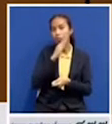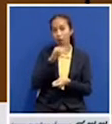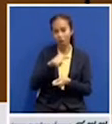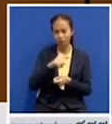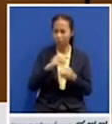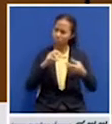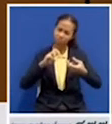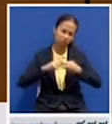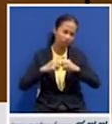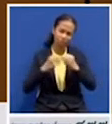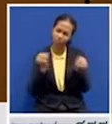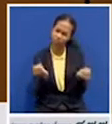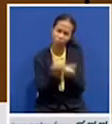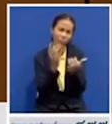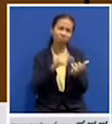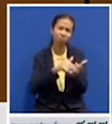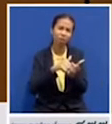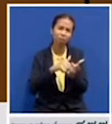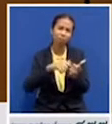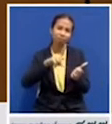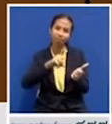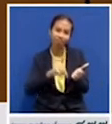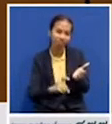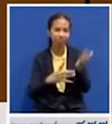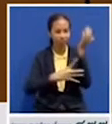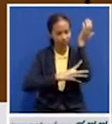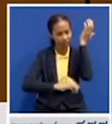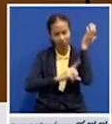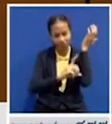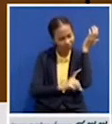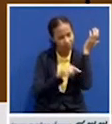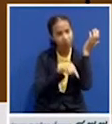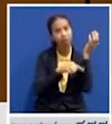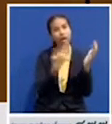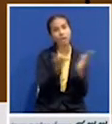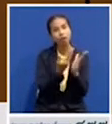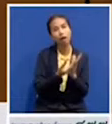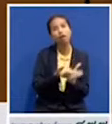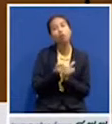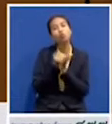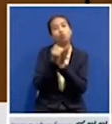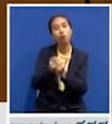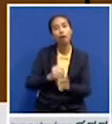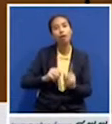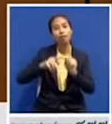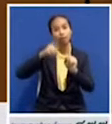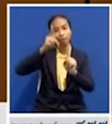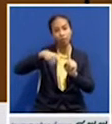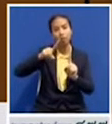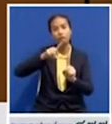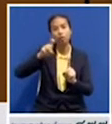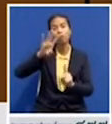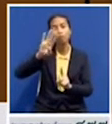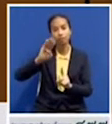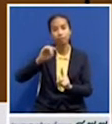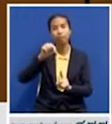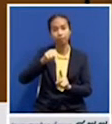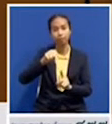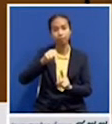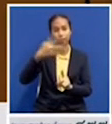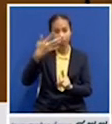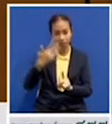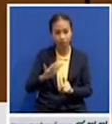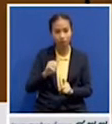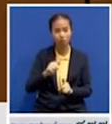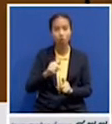ยกฎหมายใช้คำว่าโดยสิ้นเชิงนะครับก็จะช่วยเหลือประมาณไร่ละ 1,140 บาทนะครับซึ่งต่อมาเนี่ยกระ